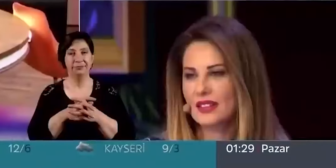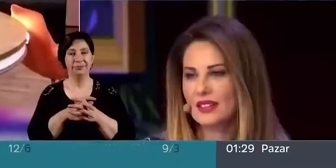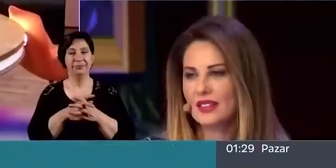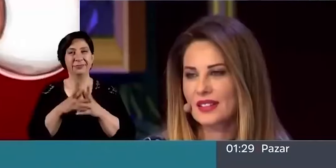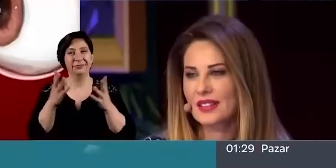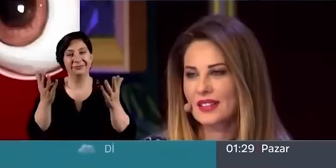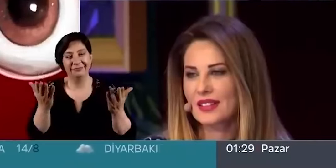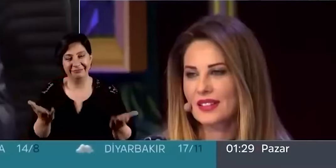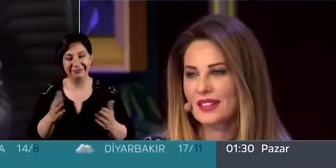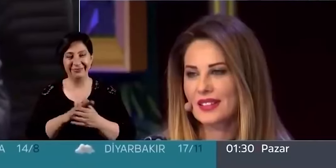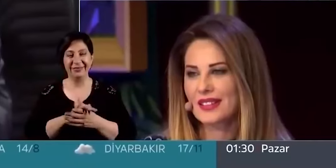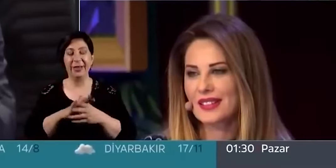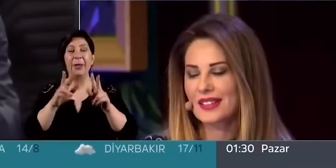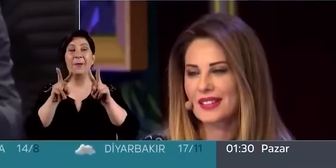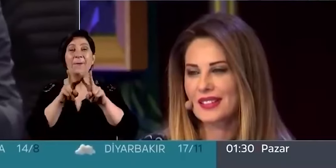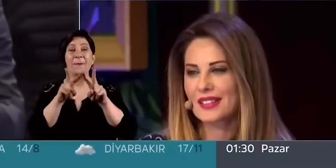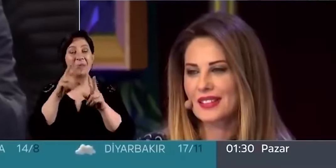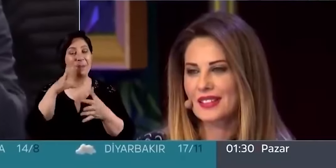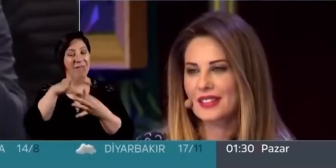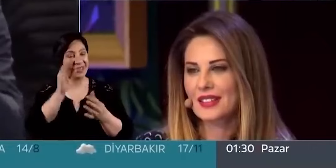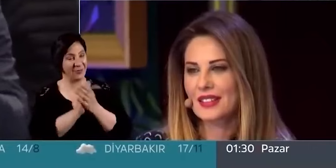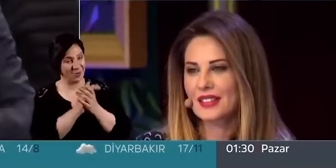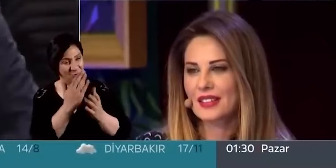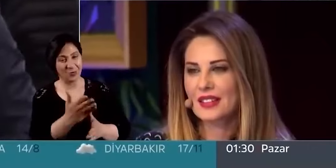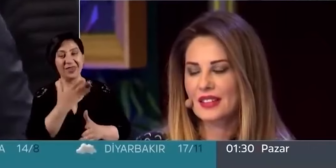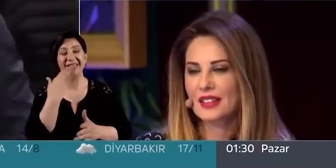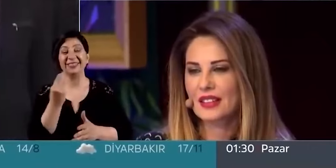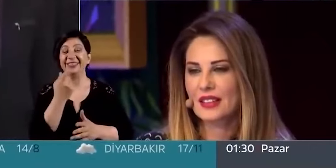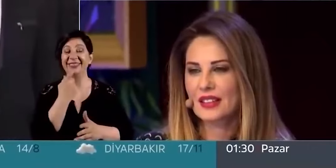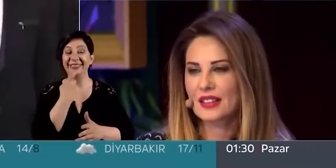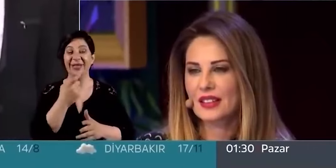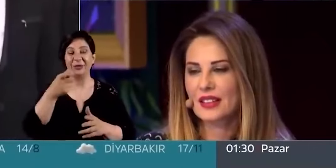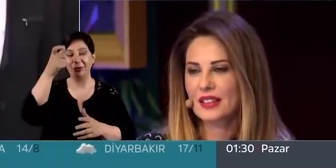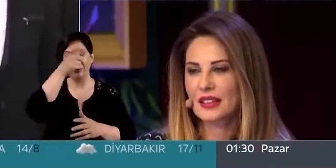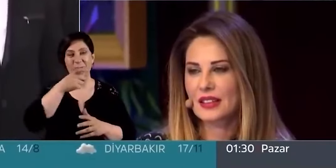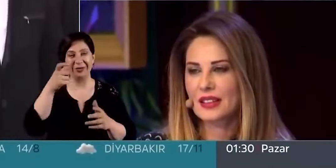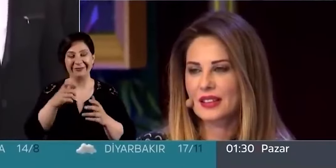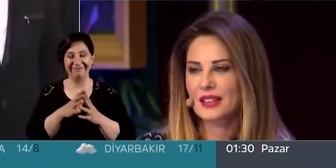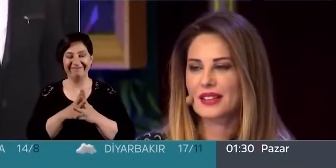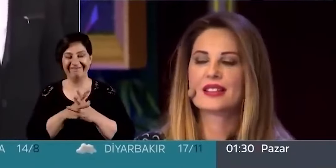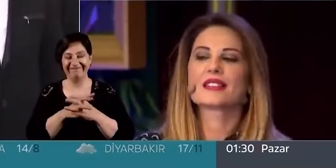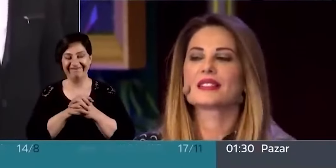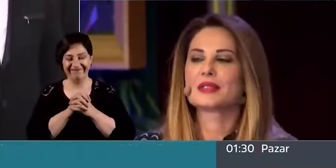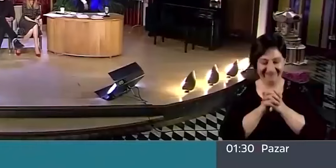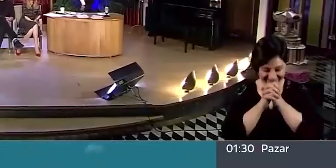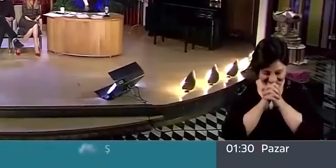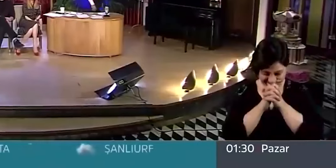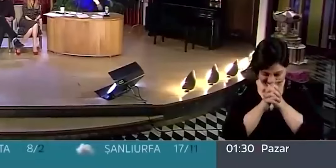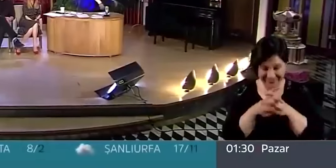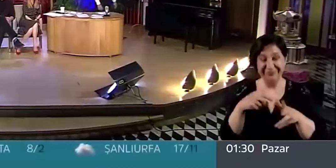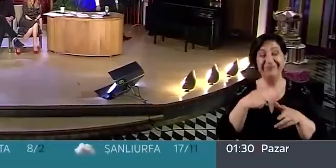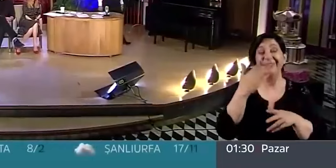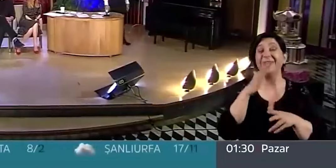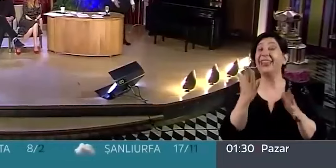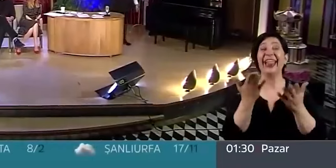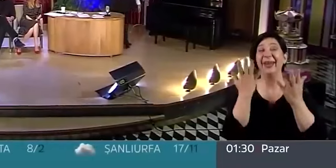kafasına. Ay. Evet. Mehmet Bey'i tebrik ediyorum. Genç yaşında ülkemize çok büyük kazanım. Ya biz yokken neler oldu